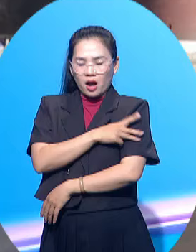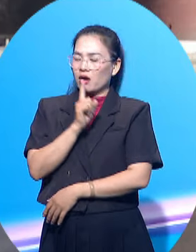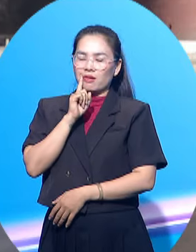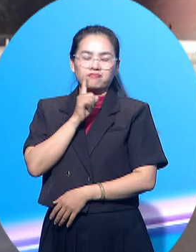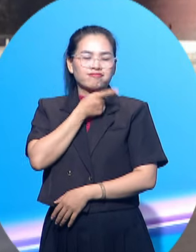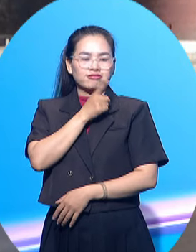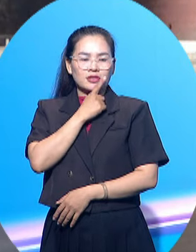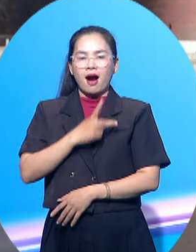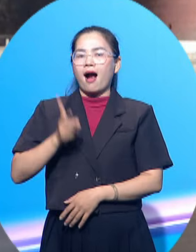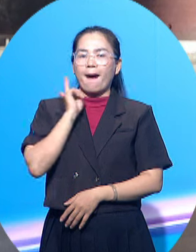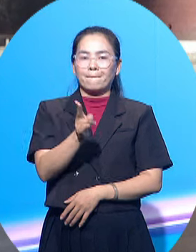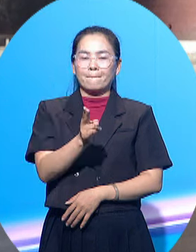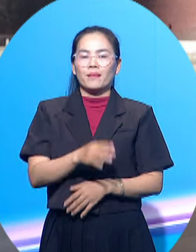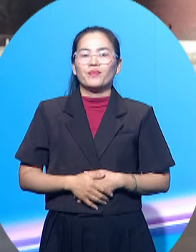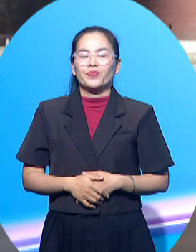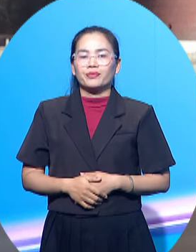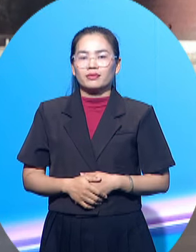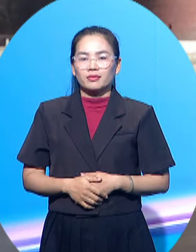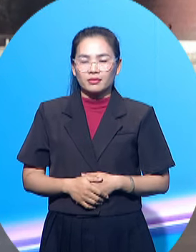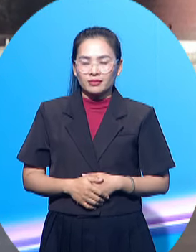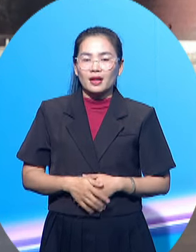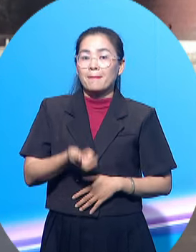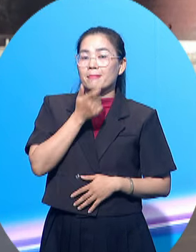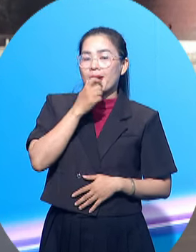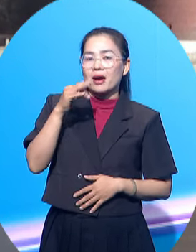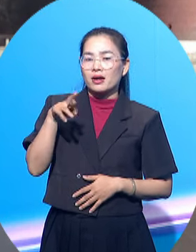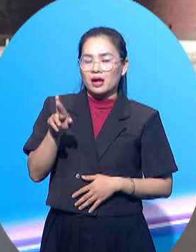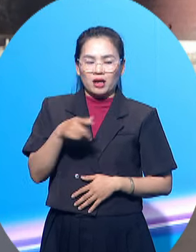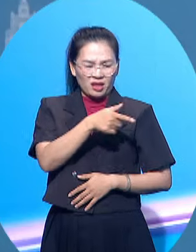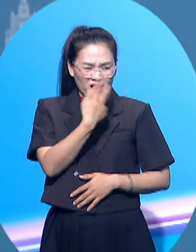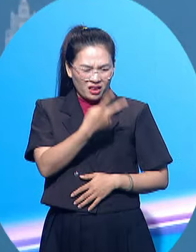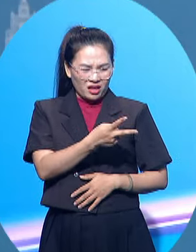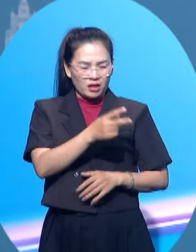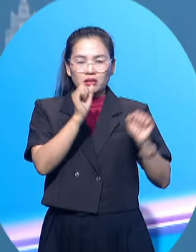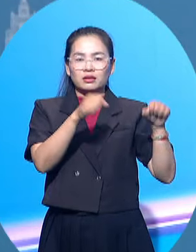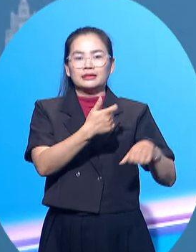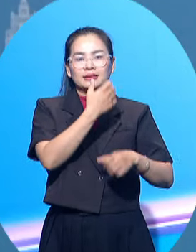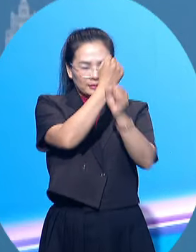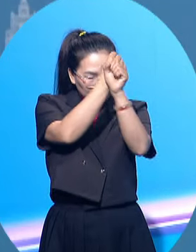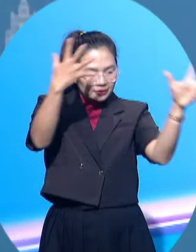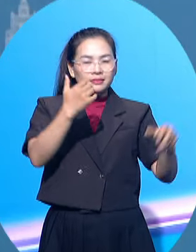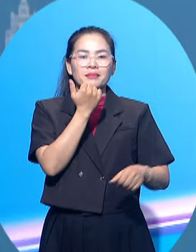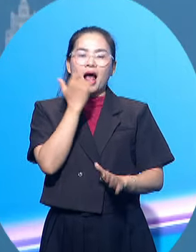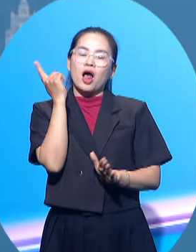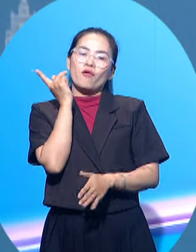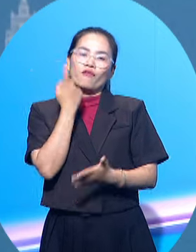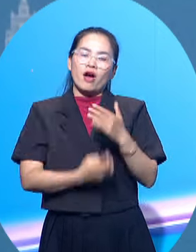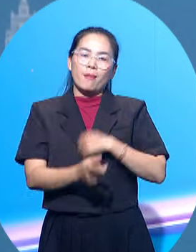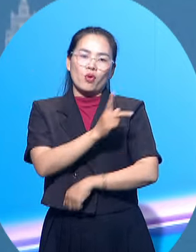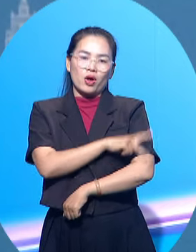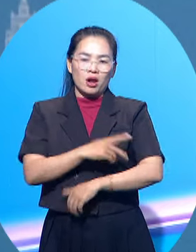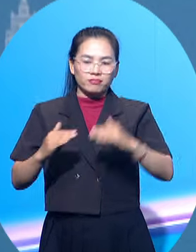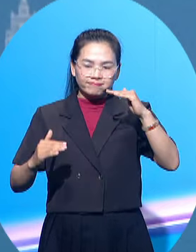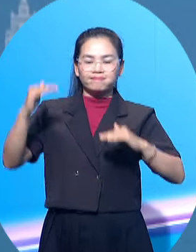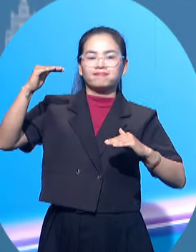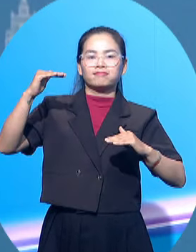đóng băng của Nga người phát ngôn Maria zakharova gọi thả Thuận này là một sáng kiến mất hợp pháp có nguy cơ làm mất cân